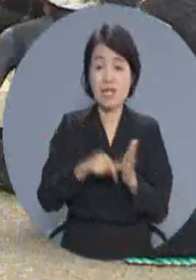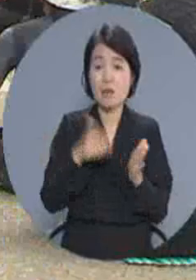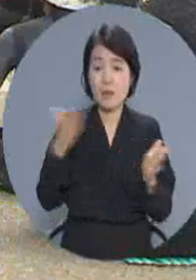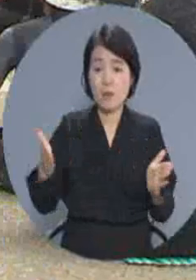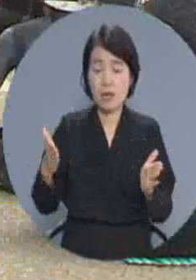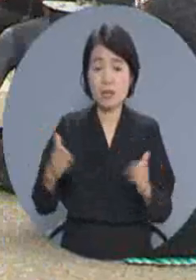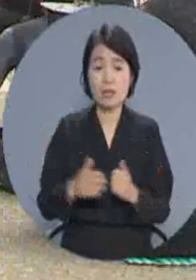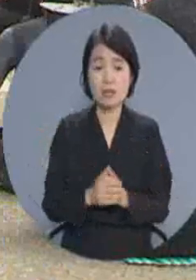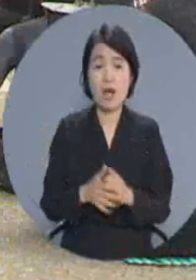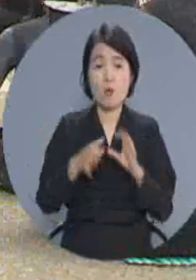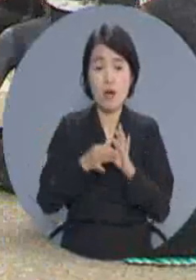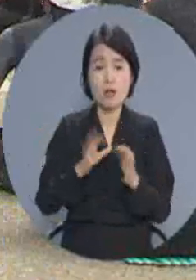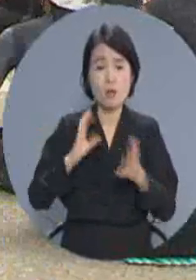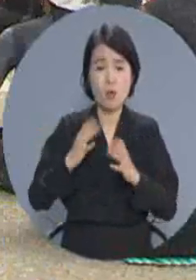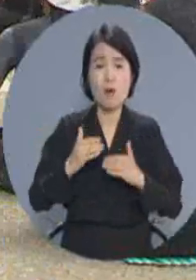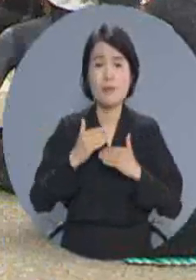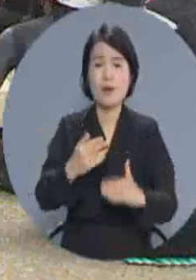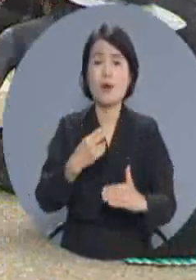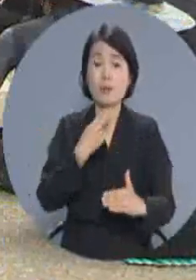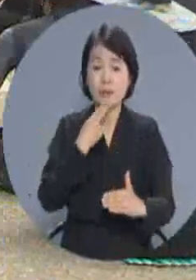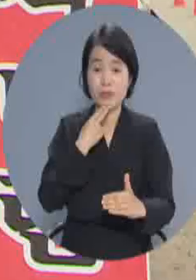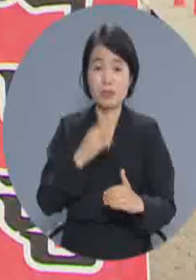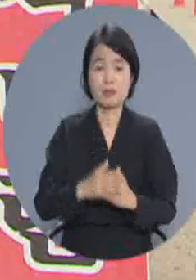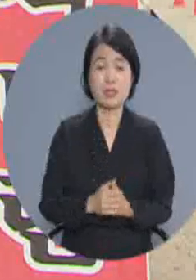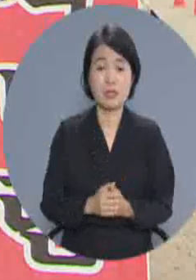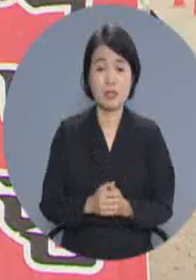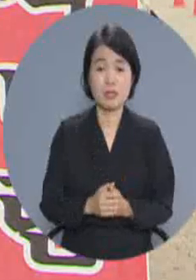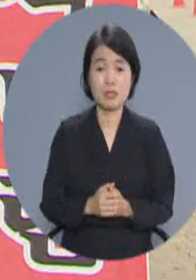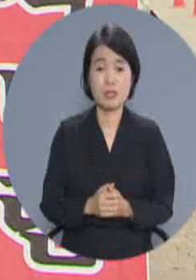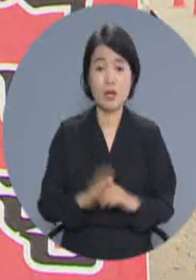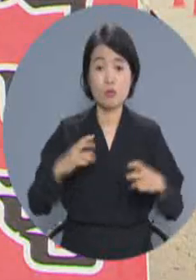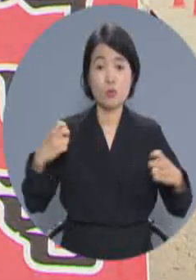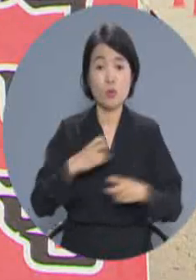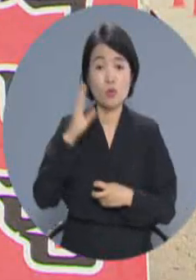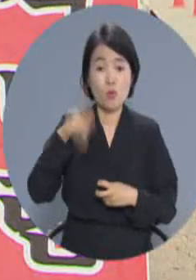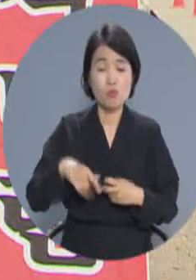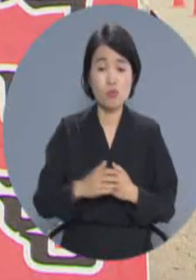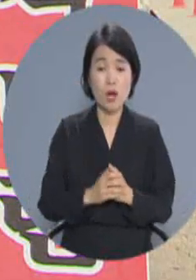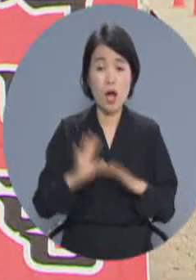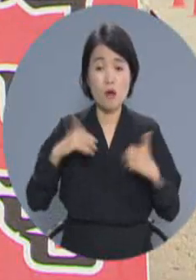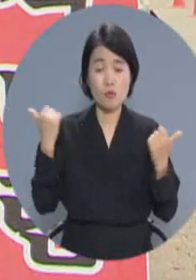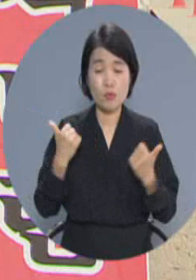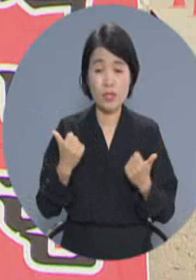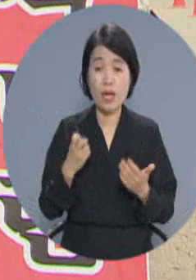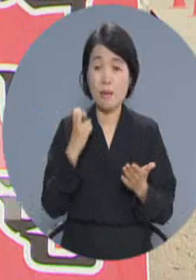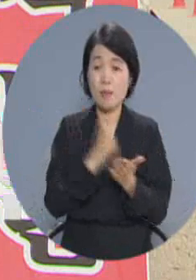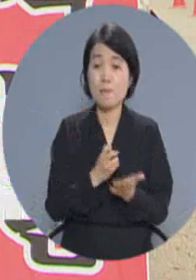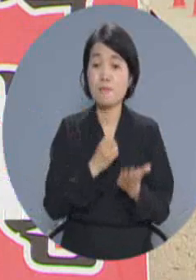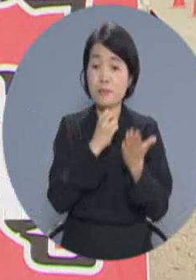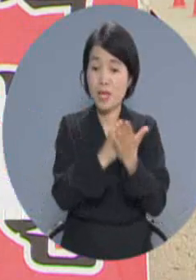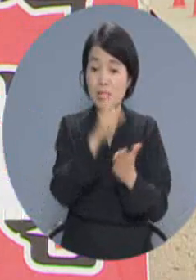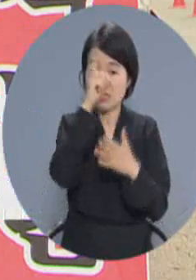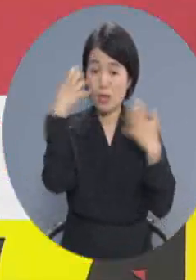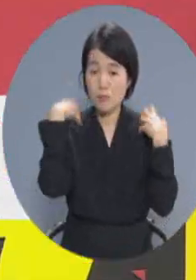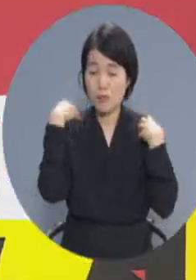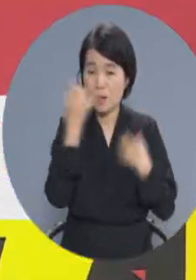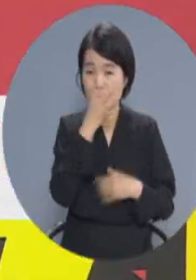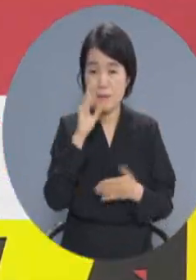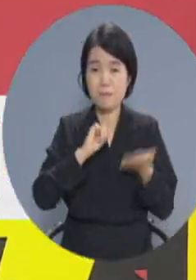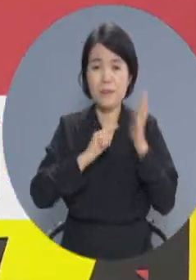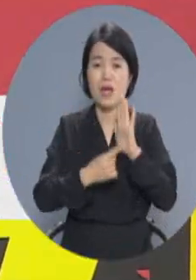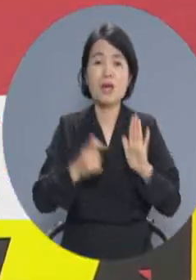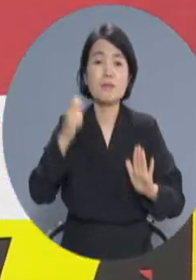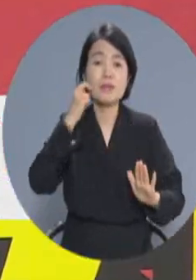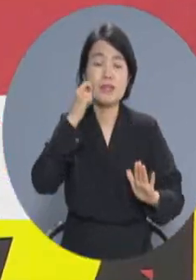확대 등 관련 논의는 진척이 없는 상황입니다. 국토교통부가 국회 입법사항을 정부가 일률적으로 발표할